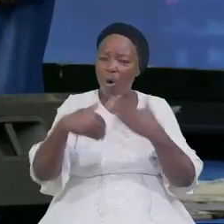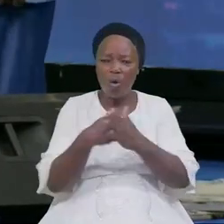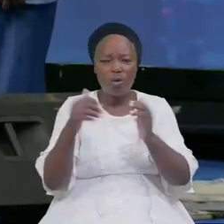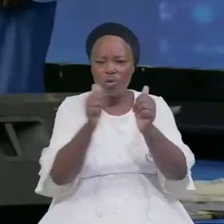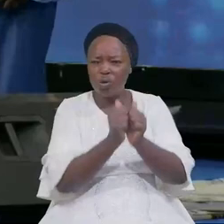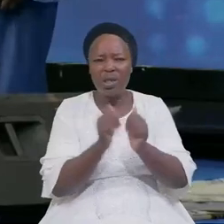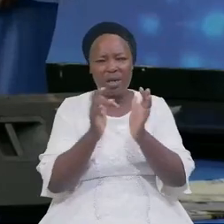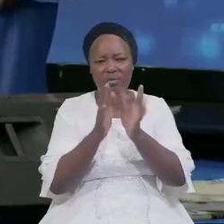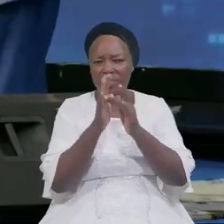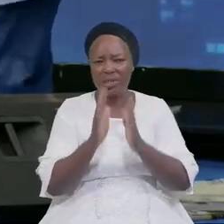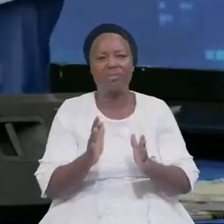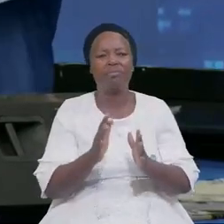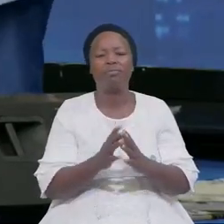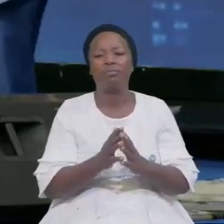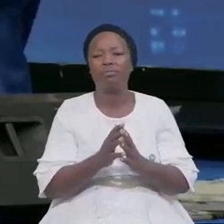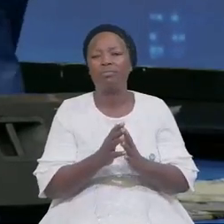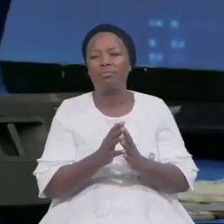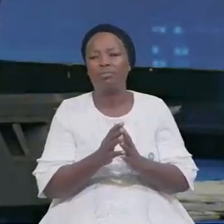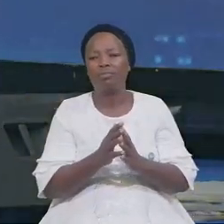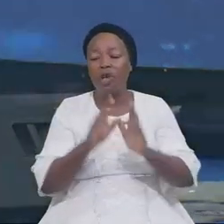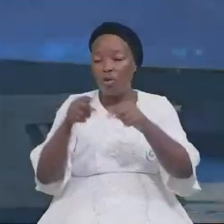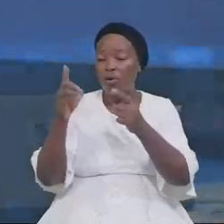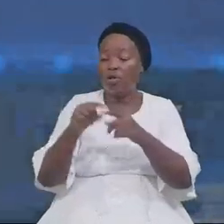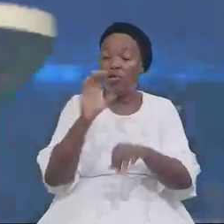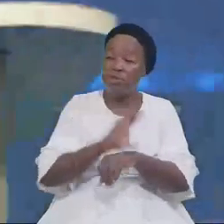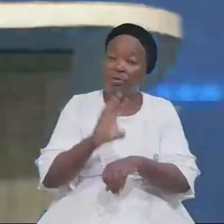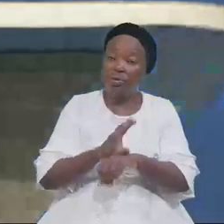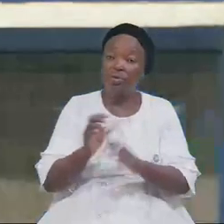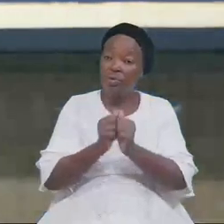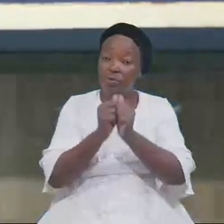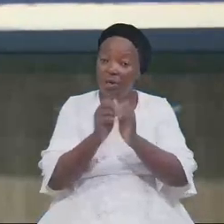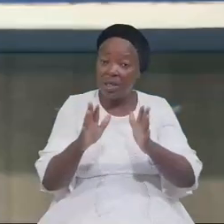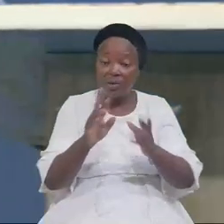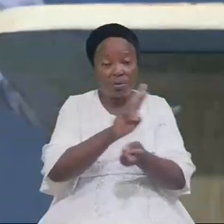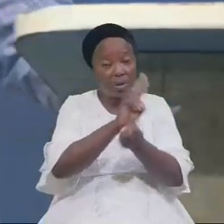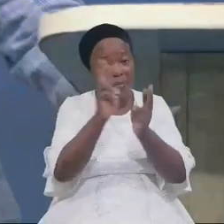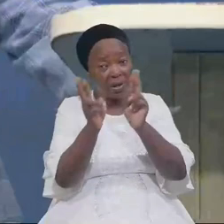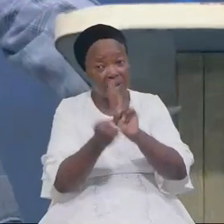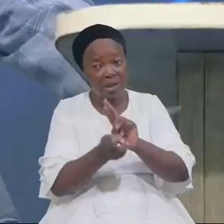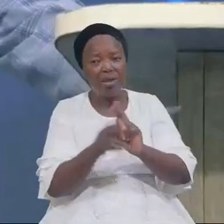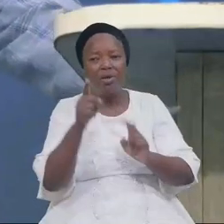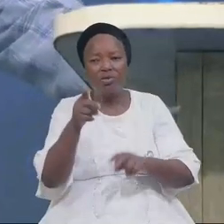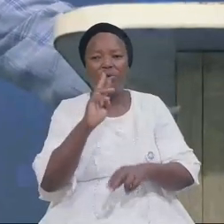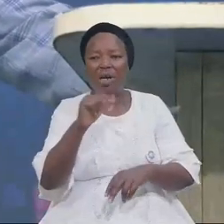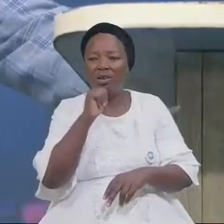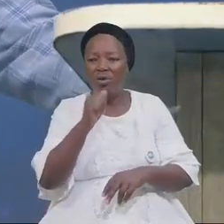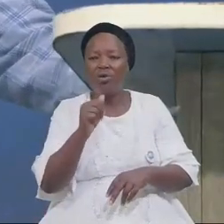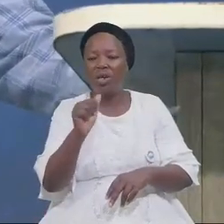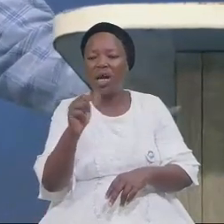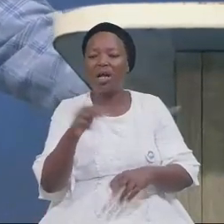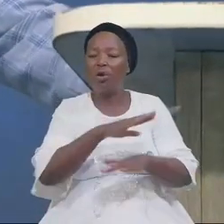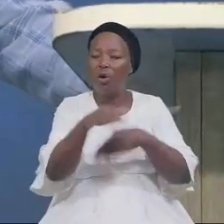Sans la conversion, vous n'êtes pas un chrétien entier. Allez à l'église sans la repentance, vous n'êtes pas un